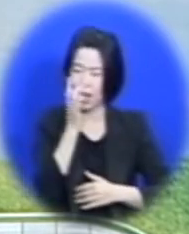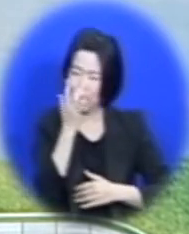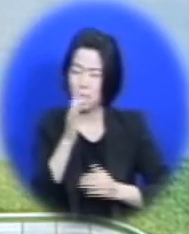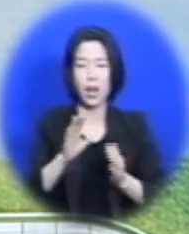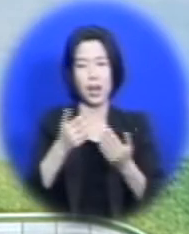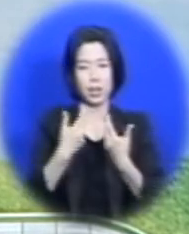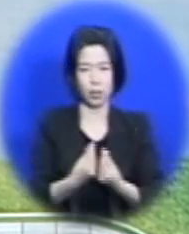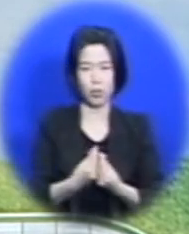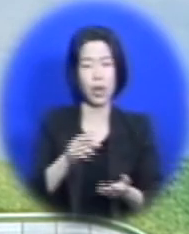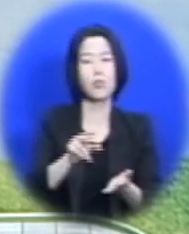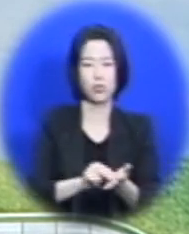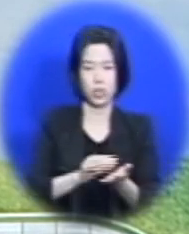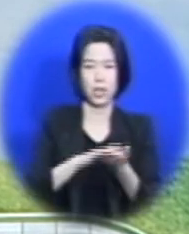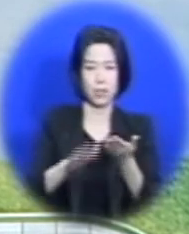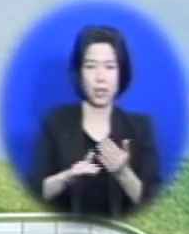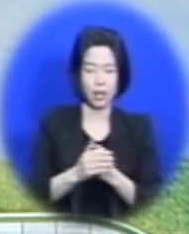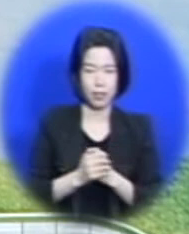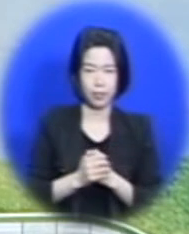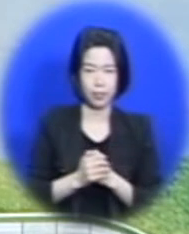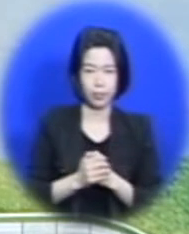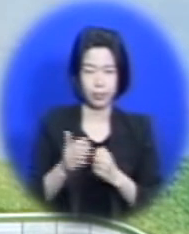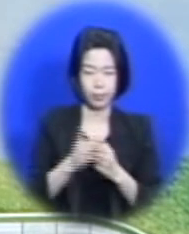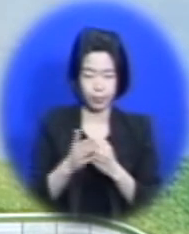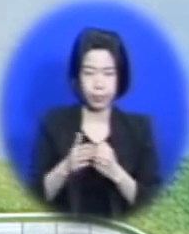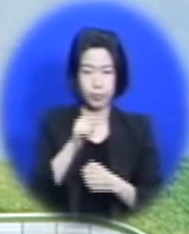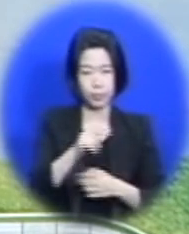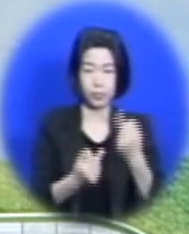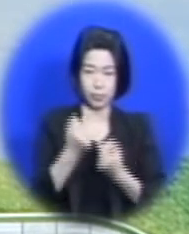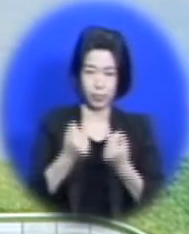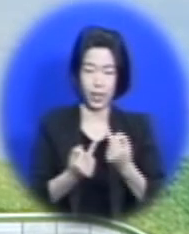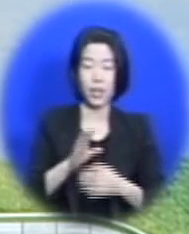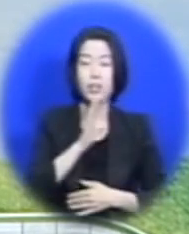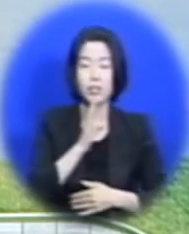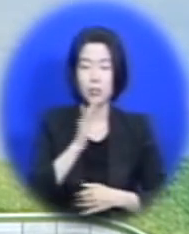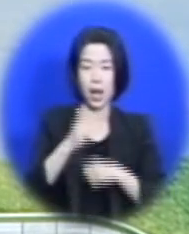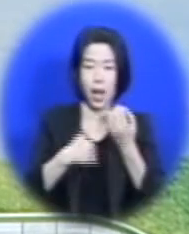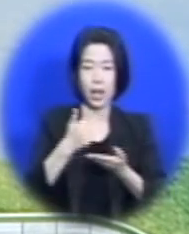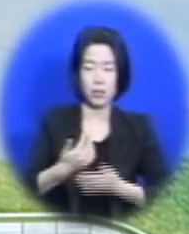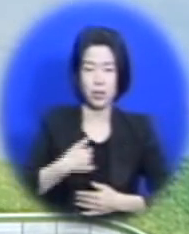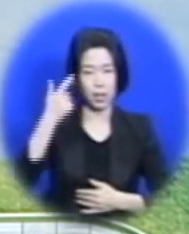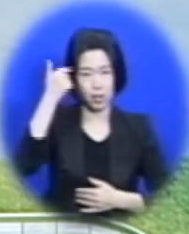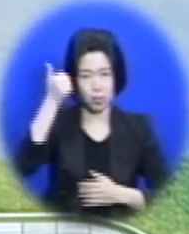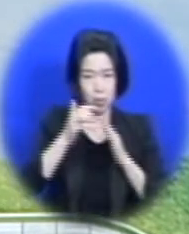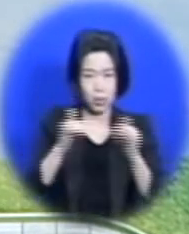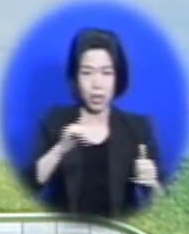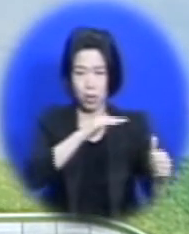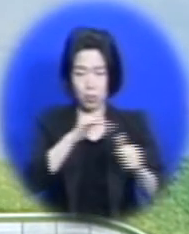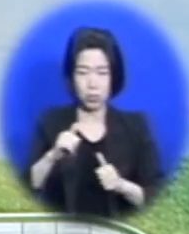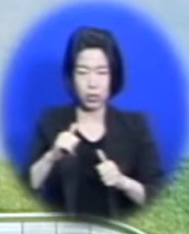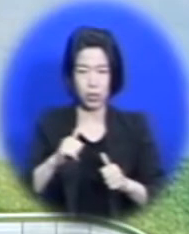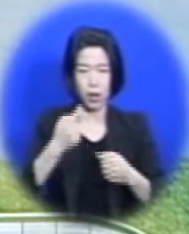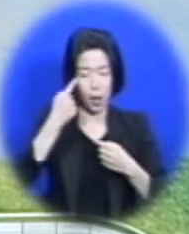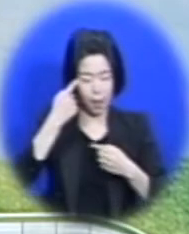경우가 문제인 것입니다. 그래서 그 형제가 정말 하나님이 나를 목회자로 부르신